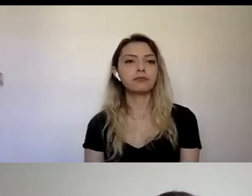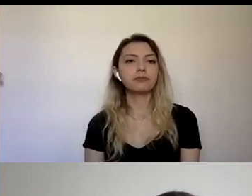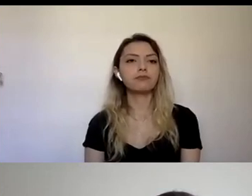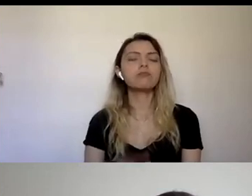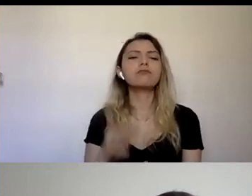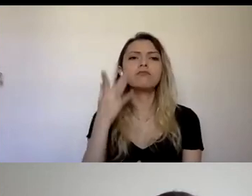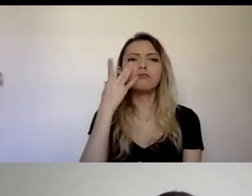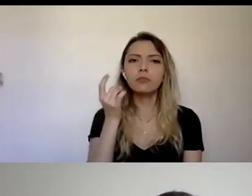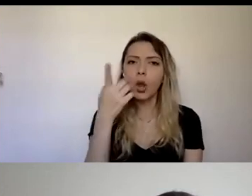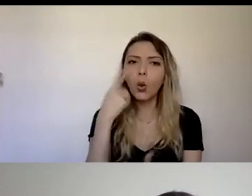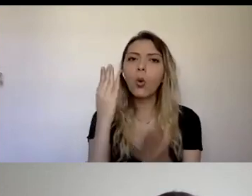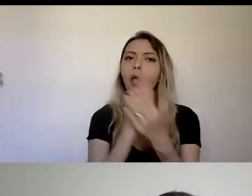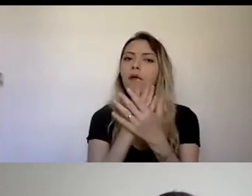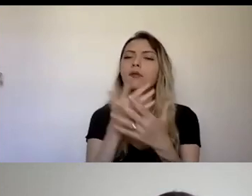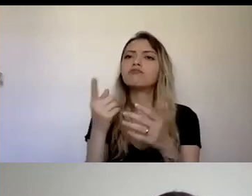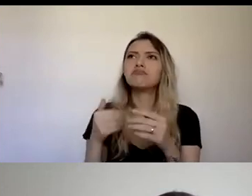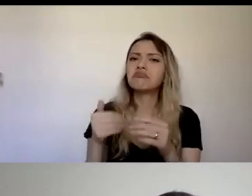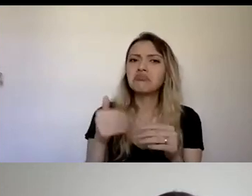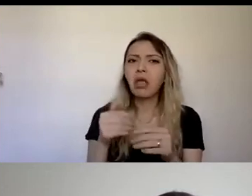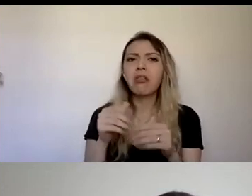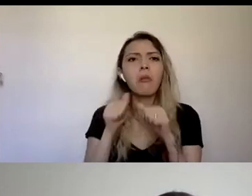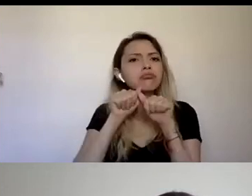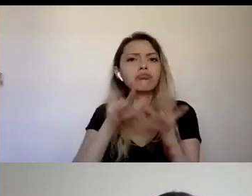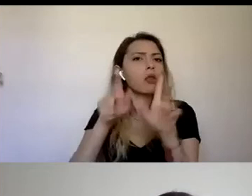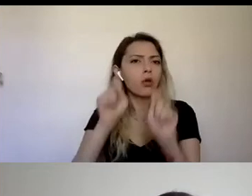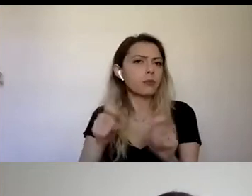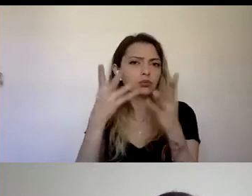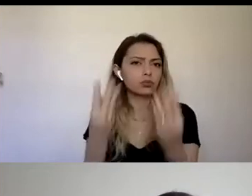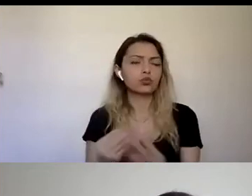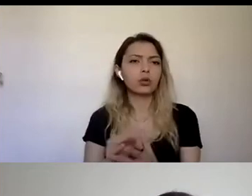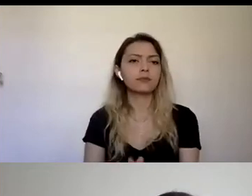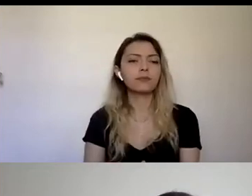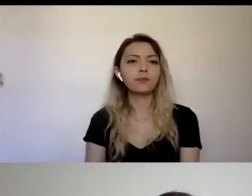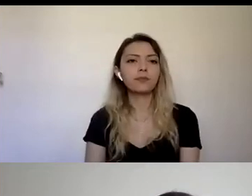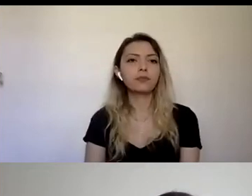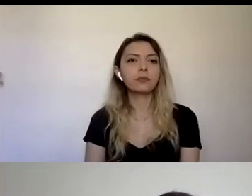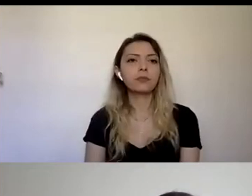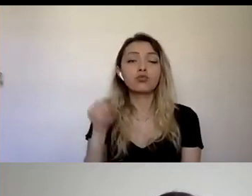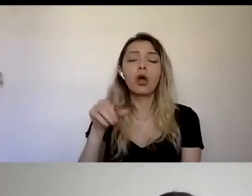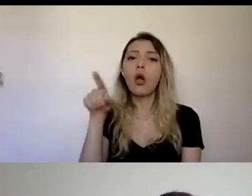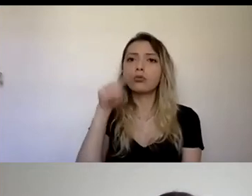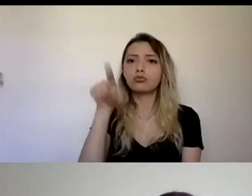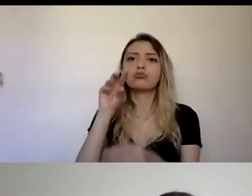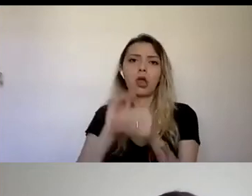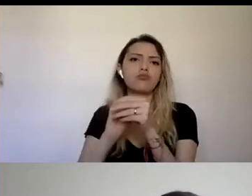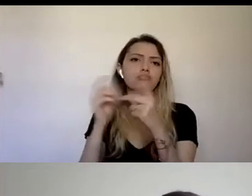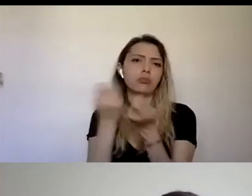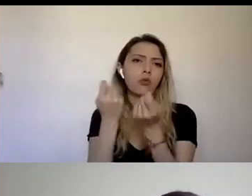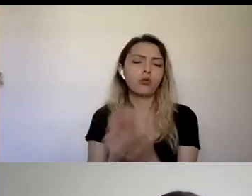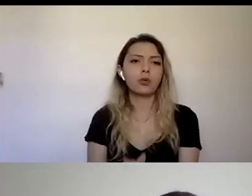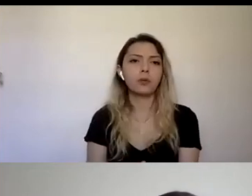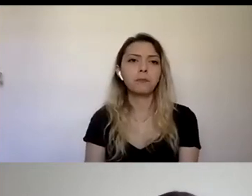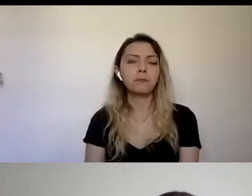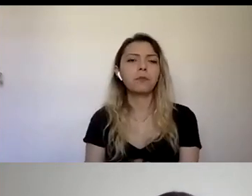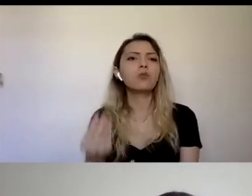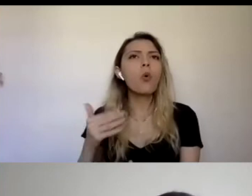yakında yayınlanmış olacak diye ümit ediyorum. Şu anda onun üzerinde çalışıyorlar. Çok yakında da